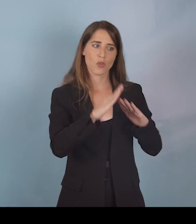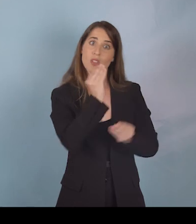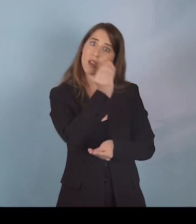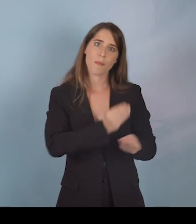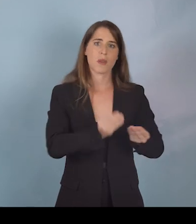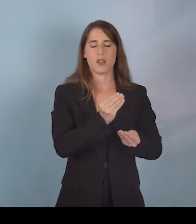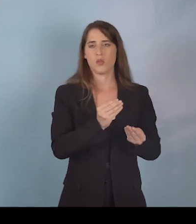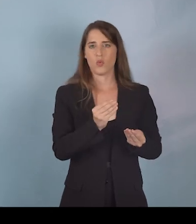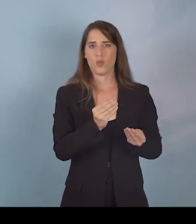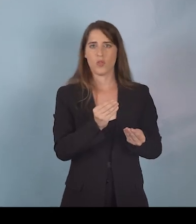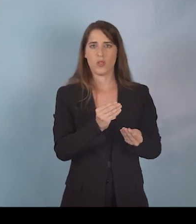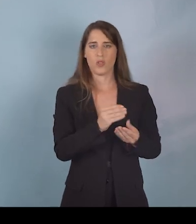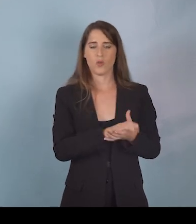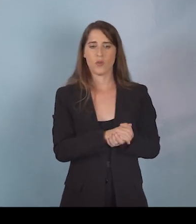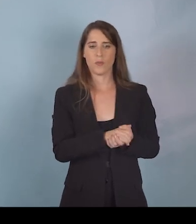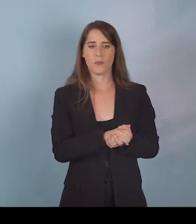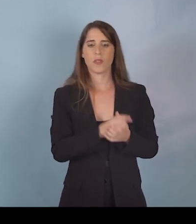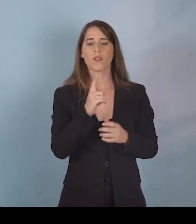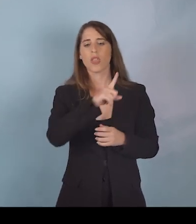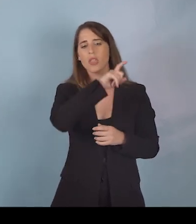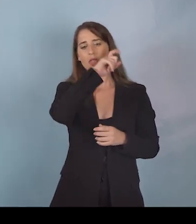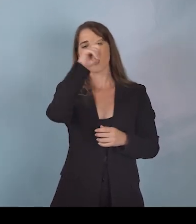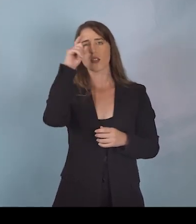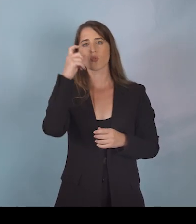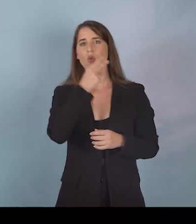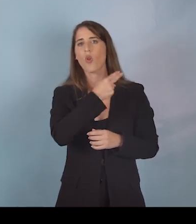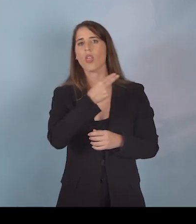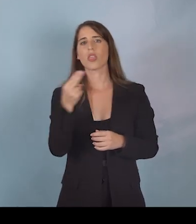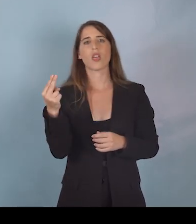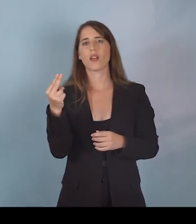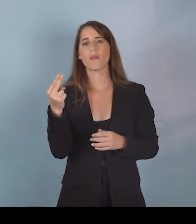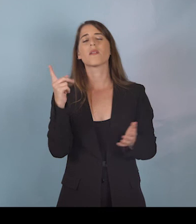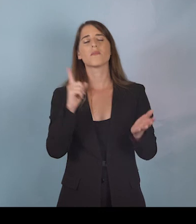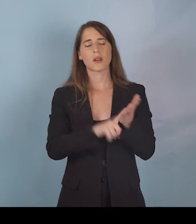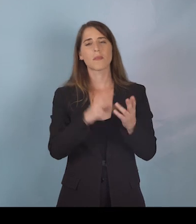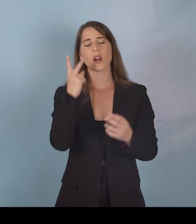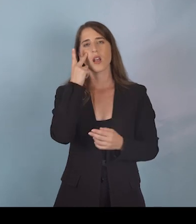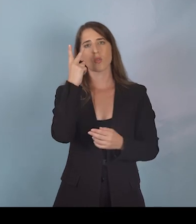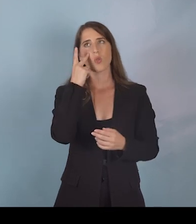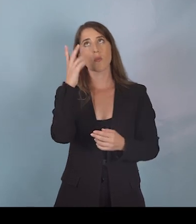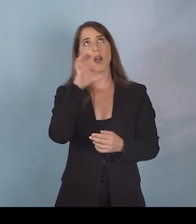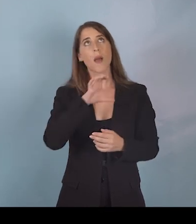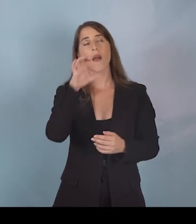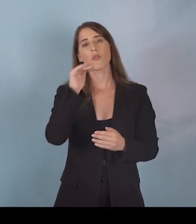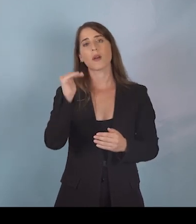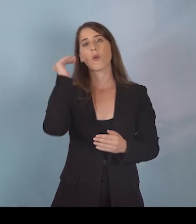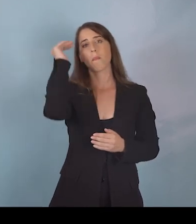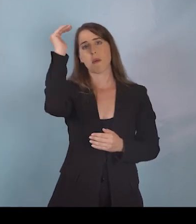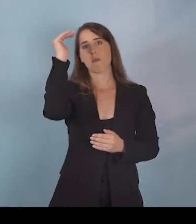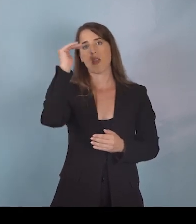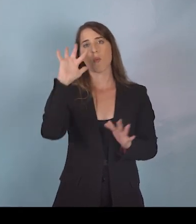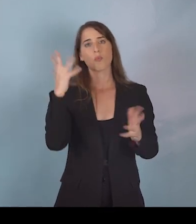μέσα εντός της κοινότητας εκεί ιδιαίτερη προστασία. Άρα αυτό είναι επίσης ένα ιδιαίτερα δύσκολο ζήτημα που